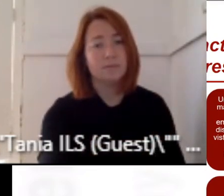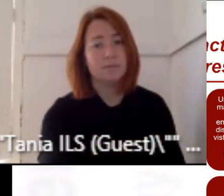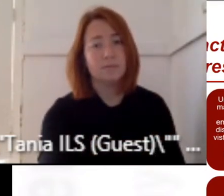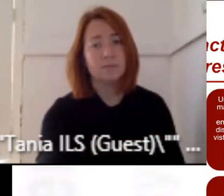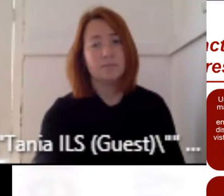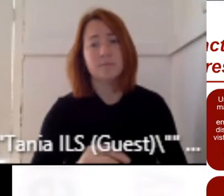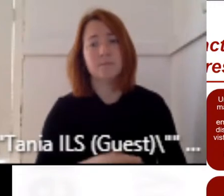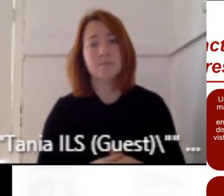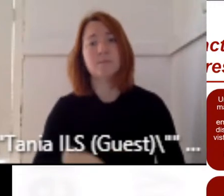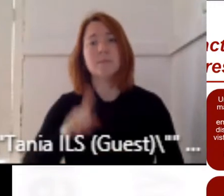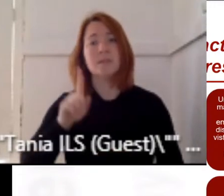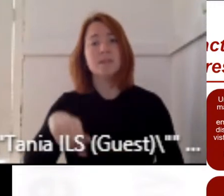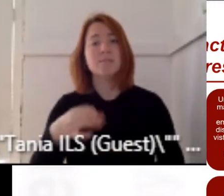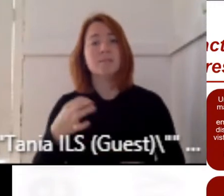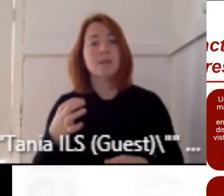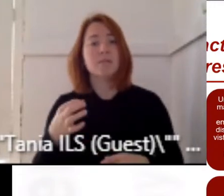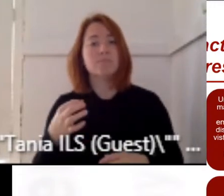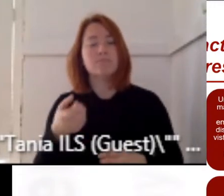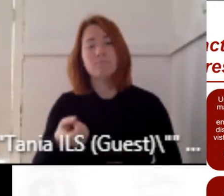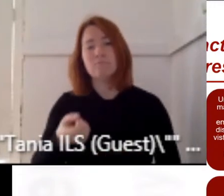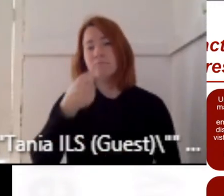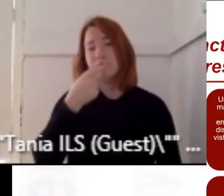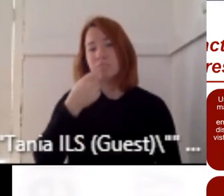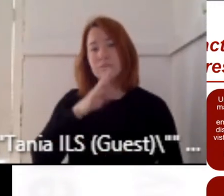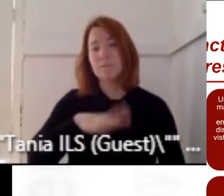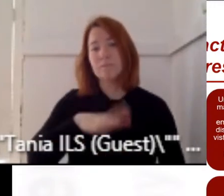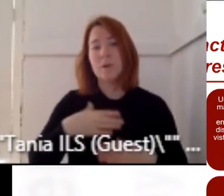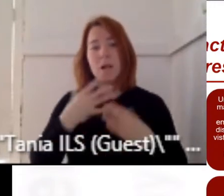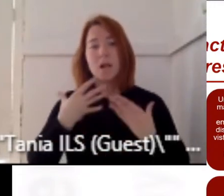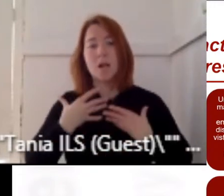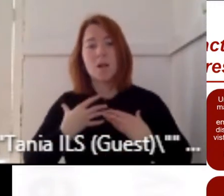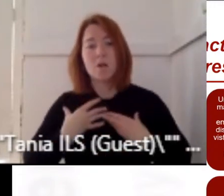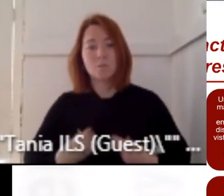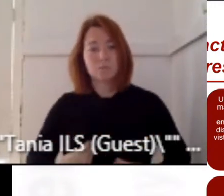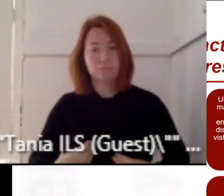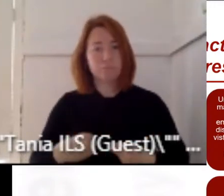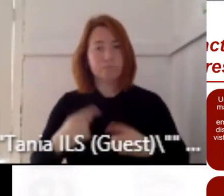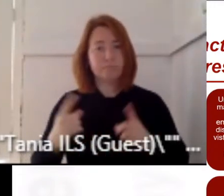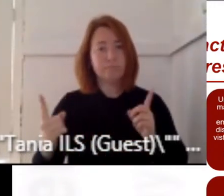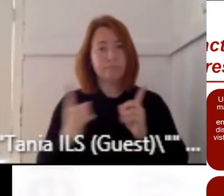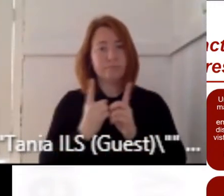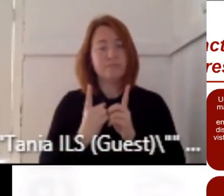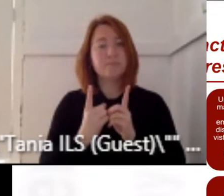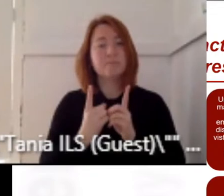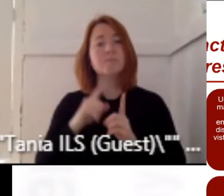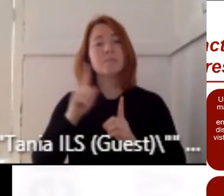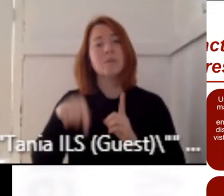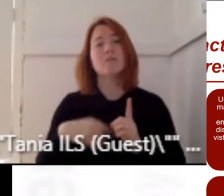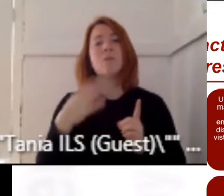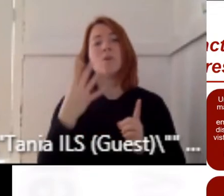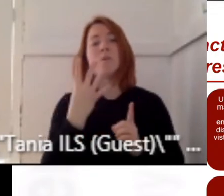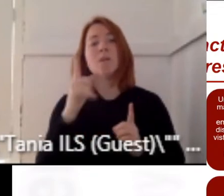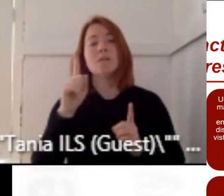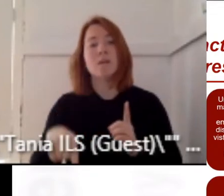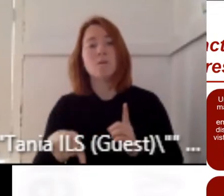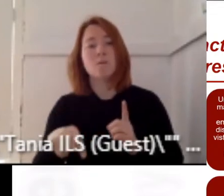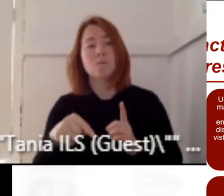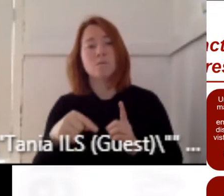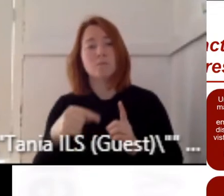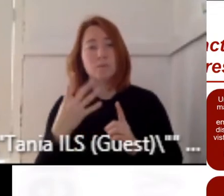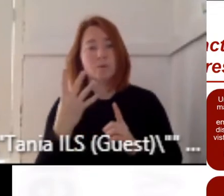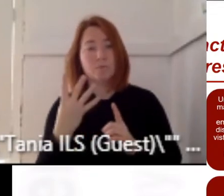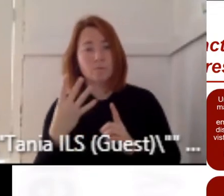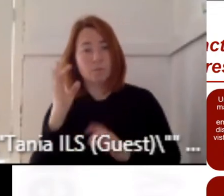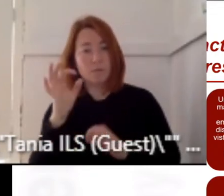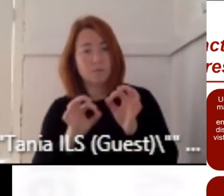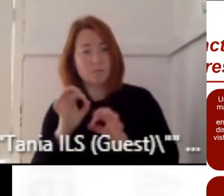o antidepressius durant aquest període de confinament, i el percentatge es dispara fins al 41,4% per les dones, però sobretot